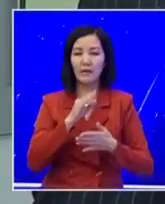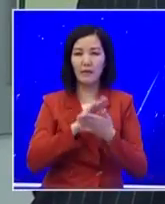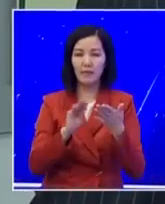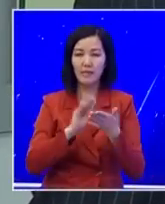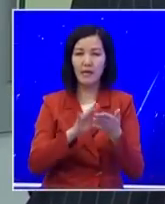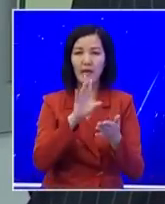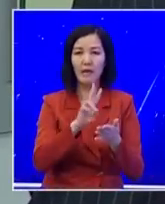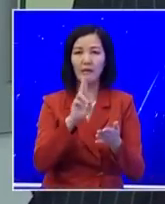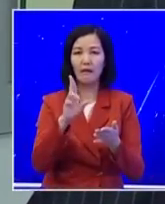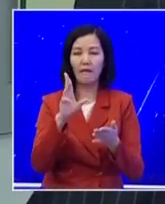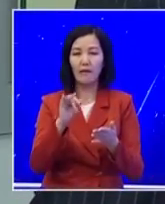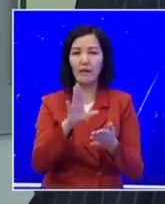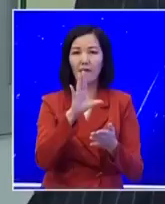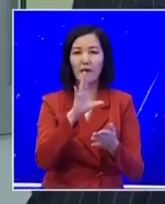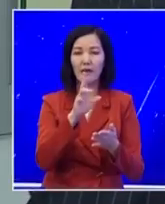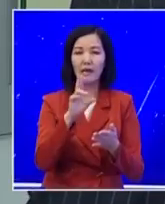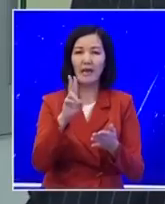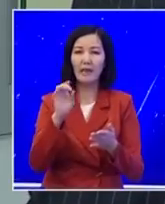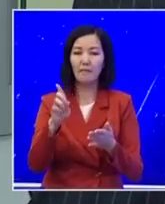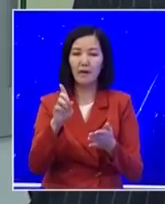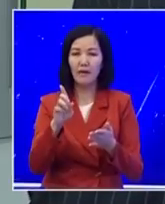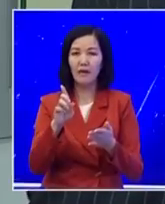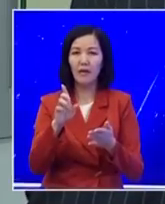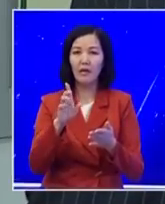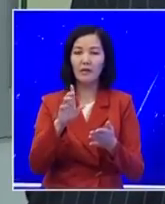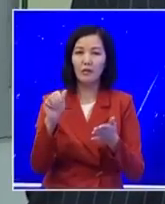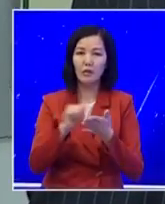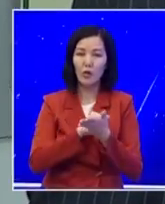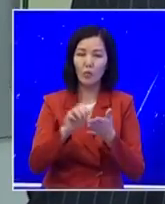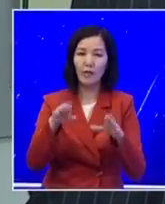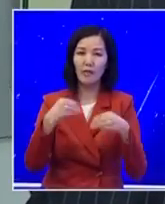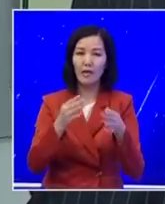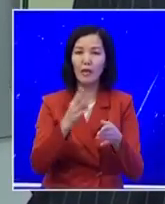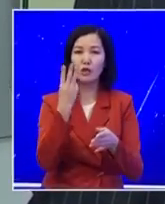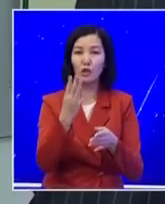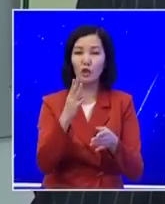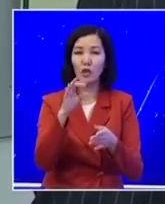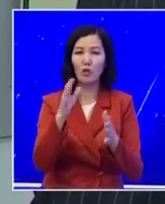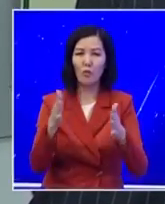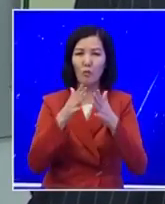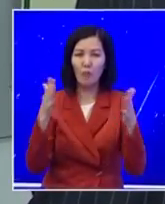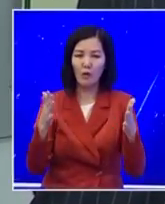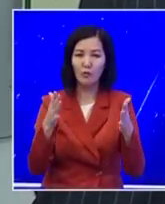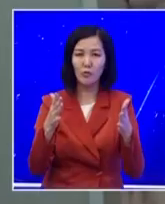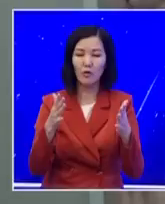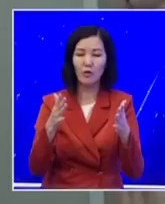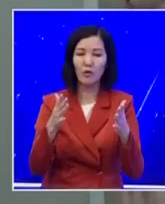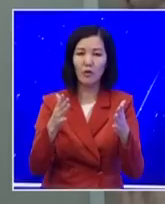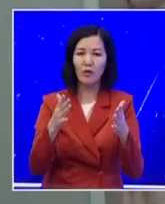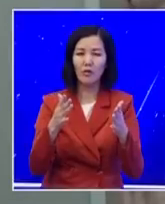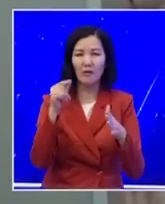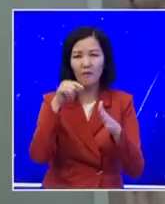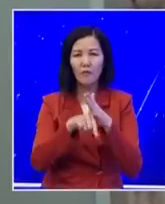НКВД, КНБ, они дали документы, 4 тома уголовного дела. Там,